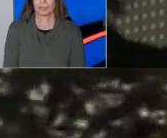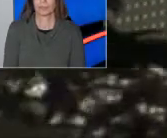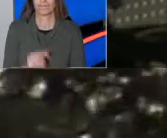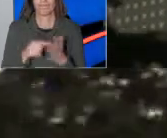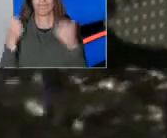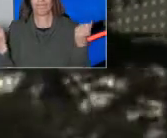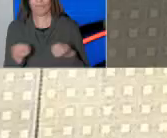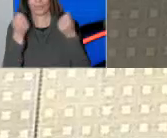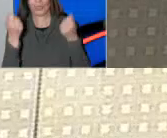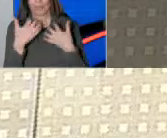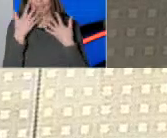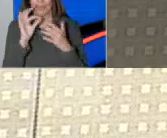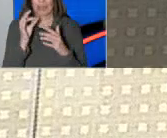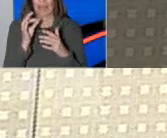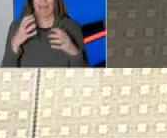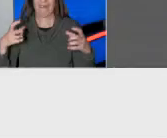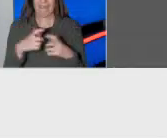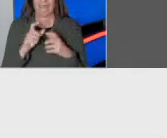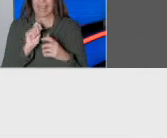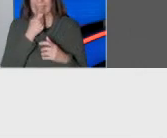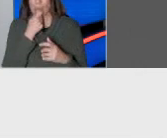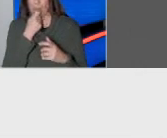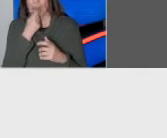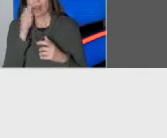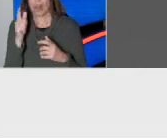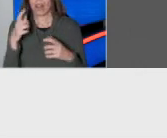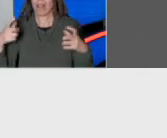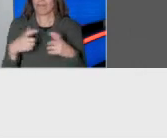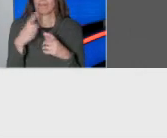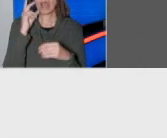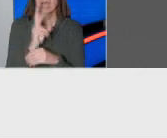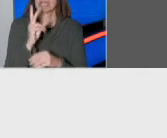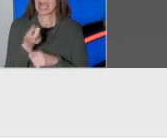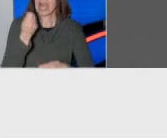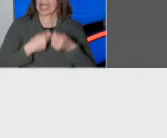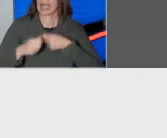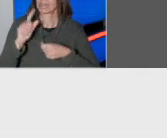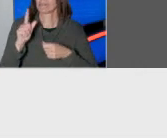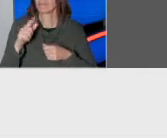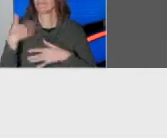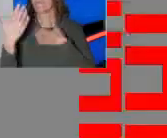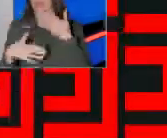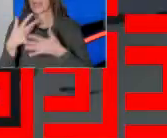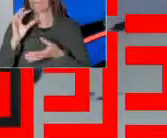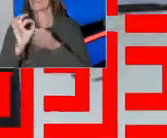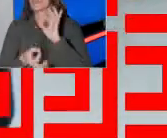בעקבות הפרסומים על פרשת הריגול, חברת NSO הזהירה את כלכליסט מפני נקיטת הליכים משפטיים.